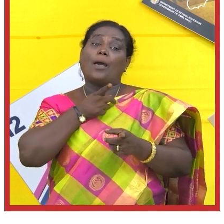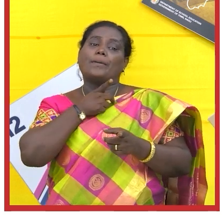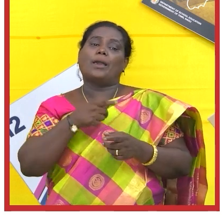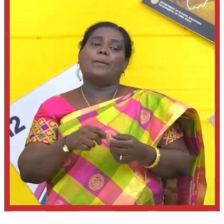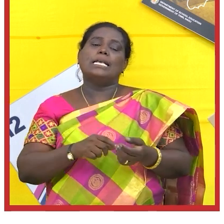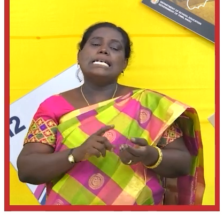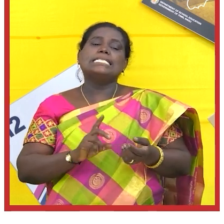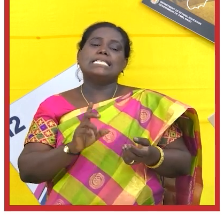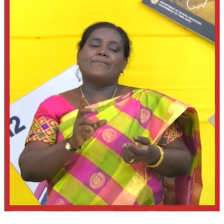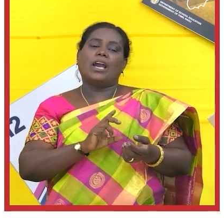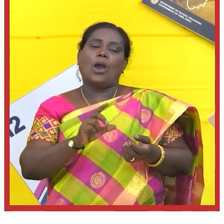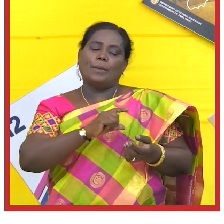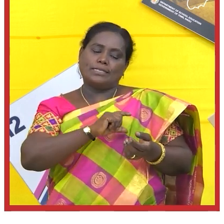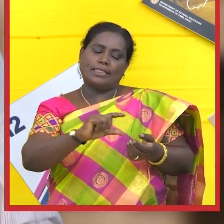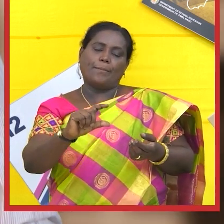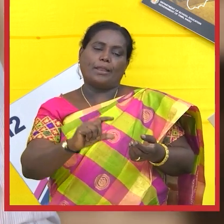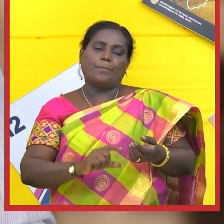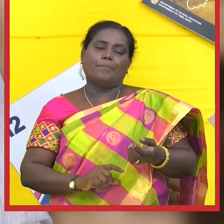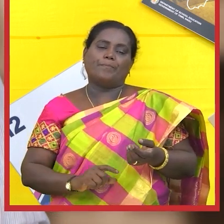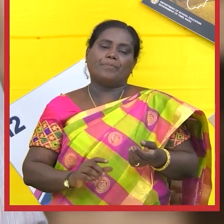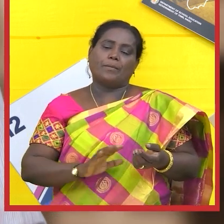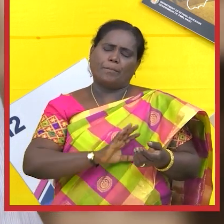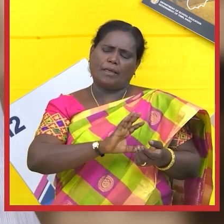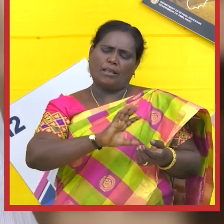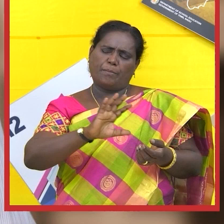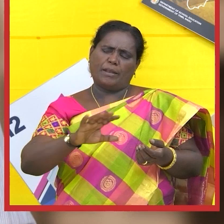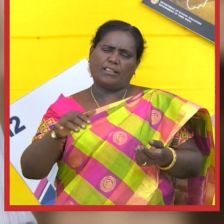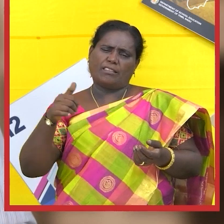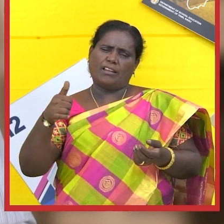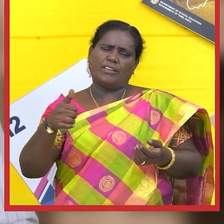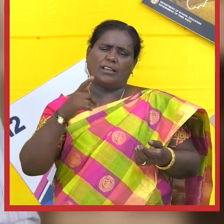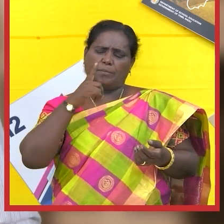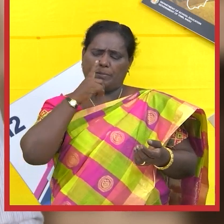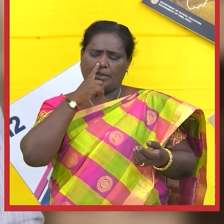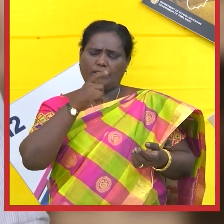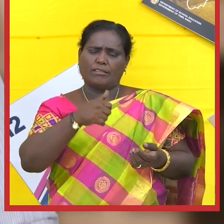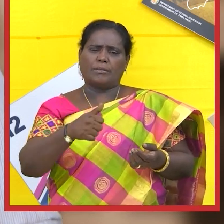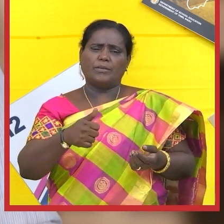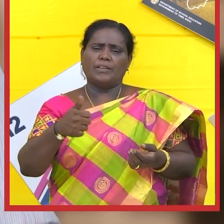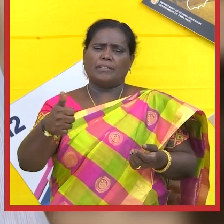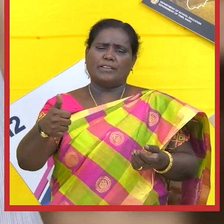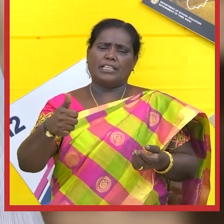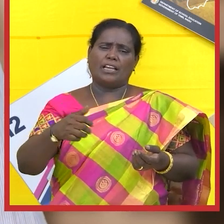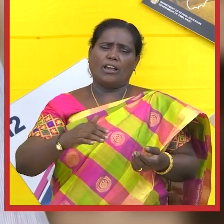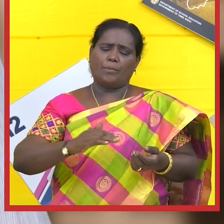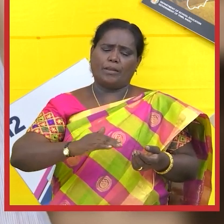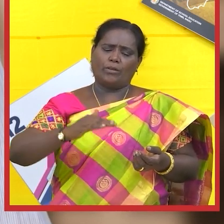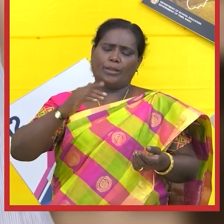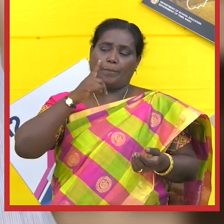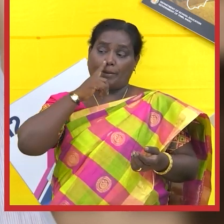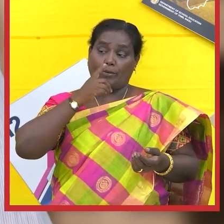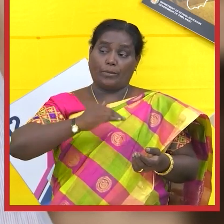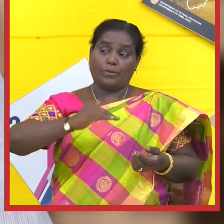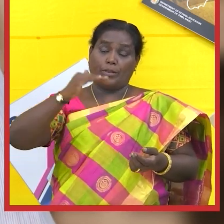சிவகாமி சிதம்பரனார் போன்ற பல தலைவர்கள் பெண் விடுதலைக்காக பெண்களினுடைய முன்னேற்றத்திற்காக